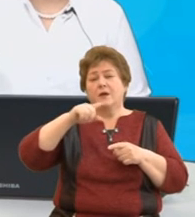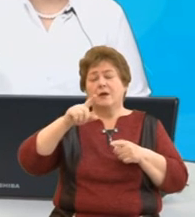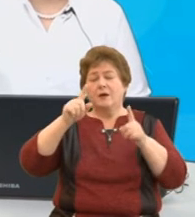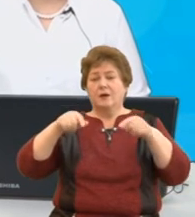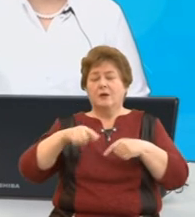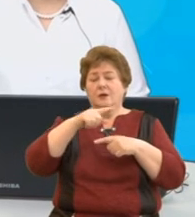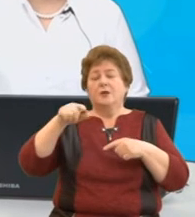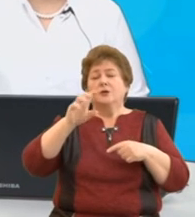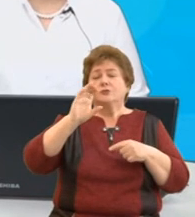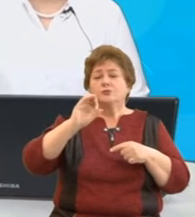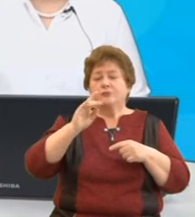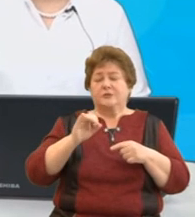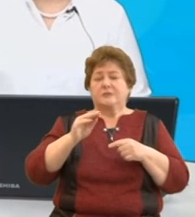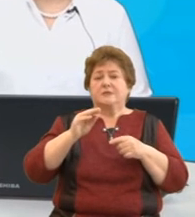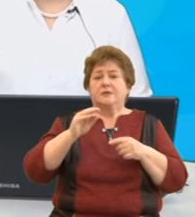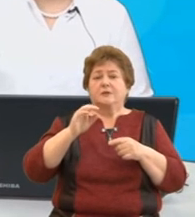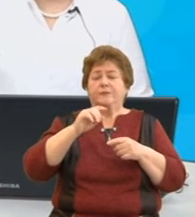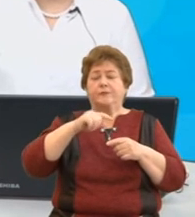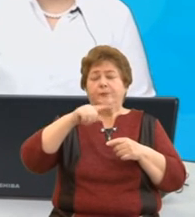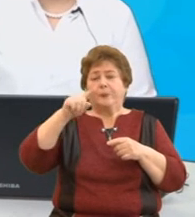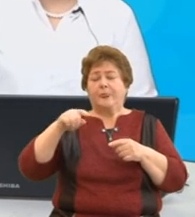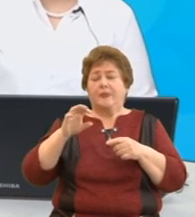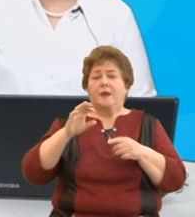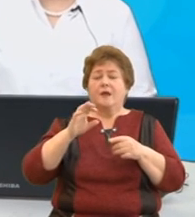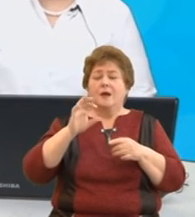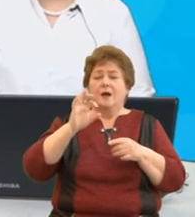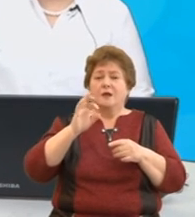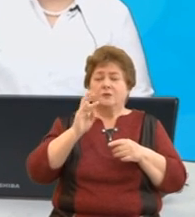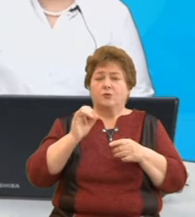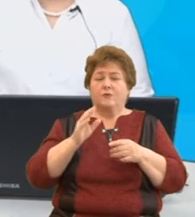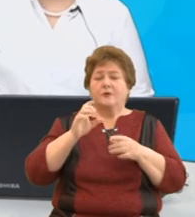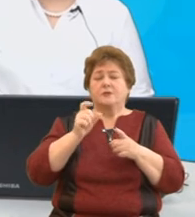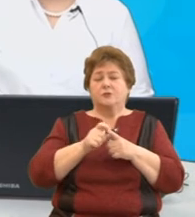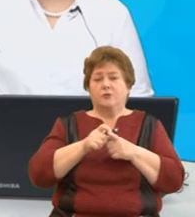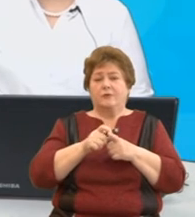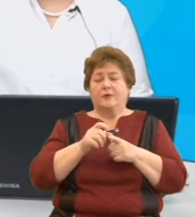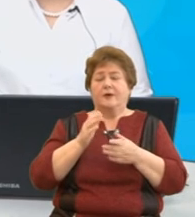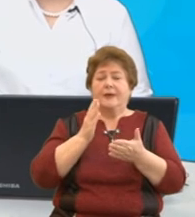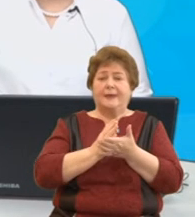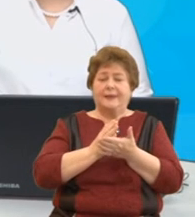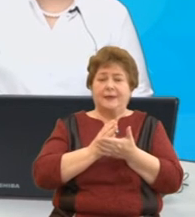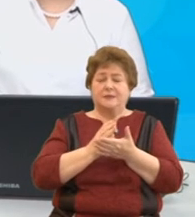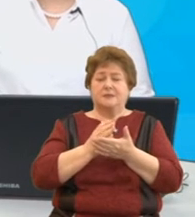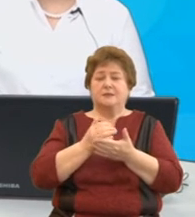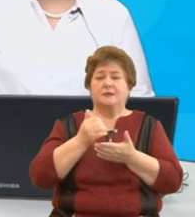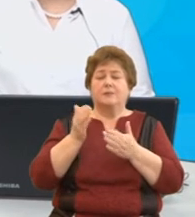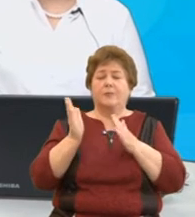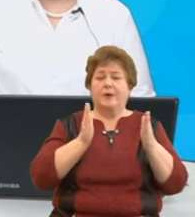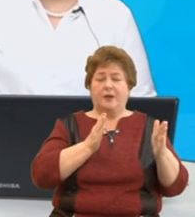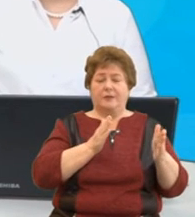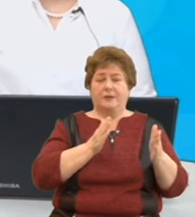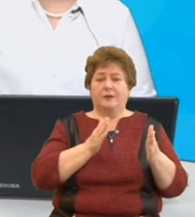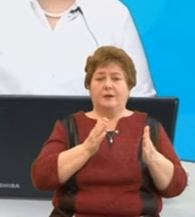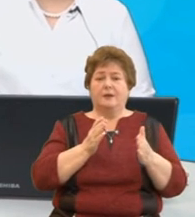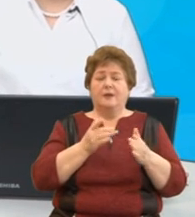основа слова у раз слов по разбору составу есть определенный порядок и